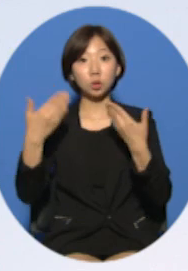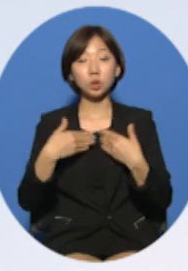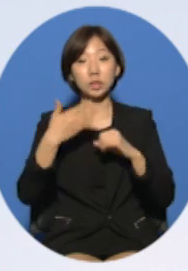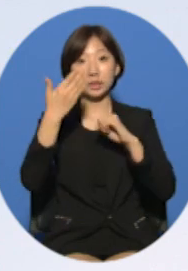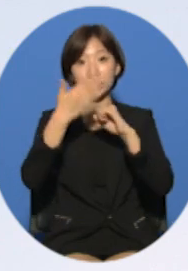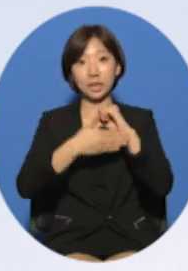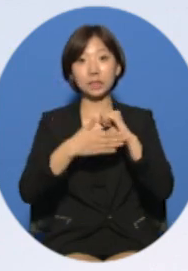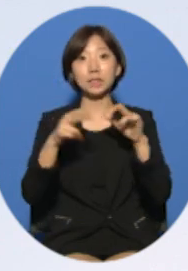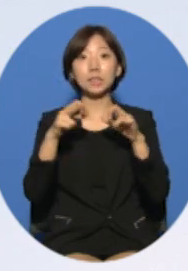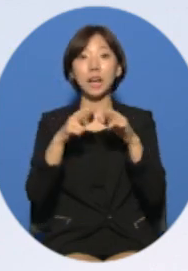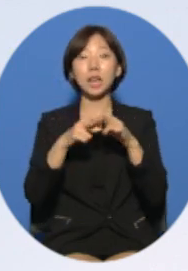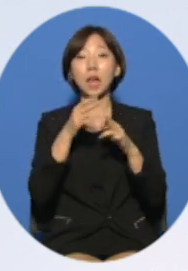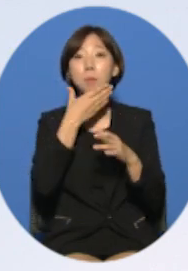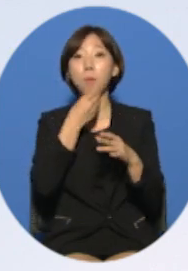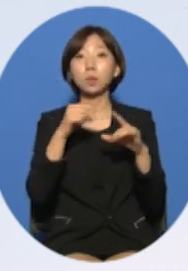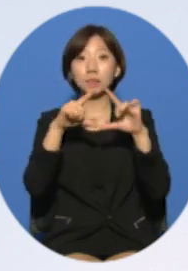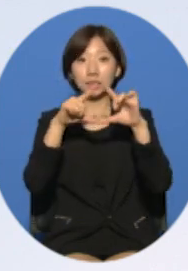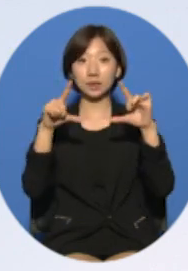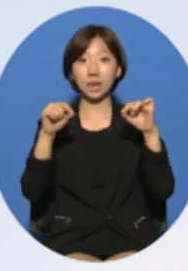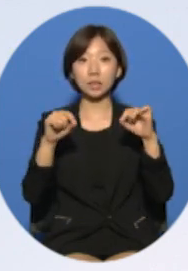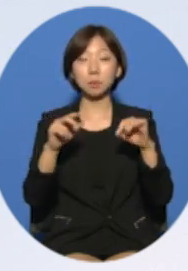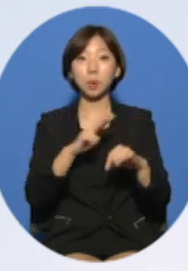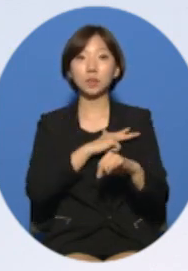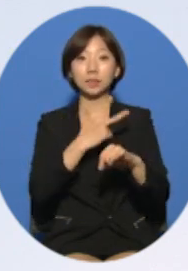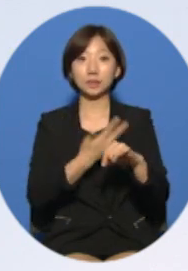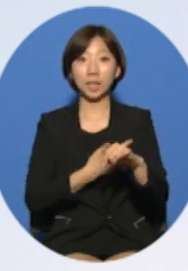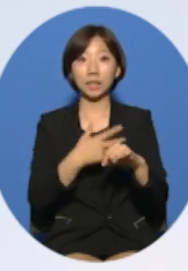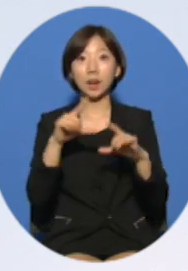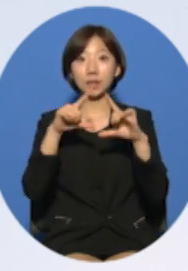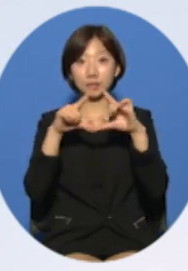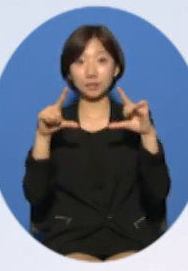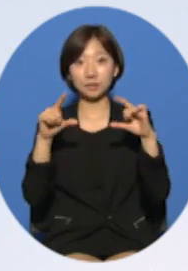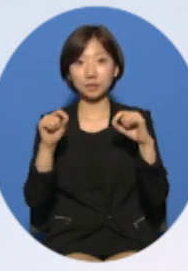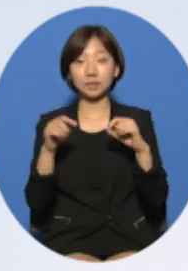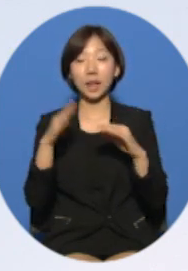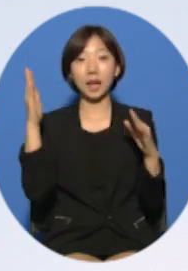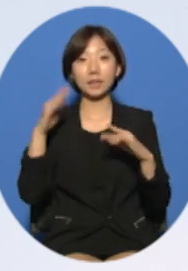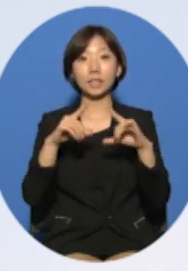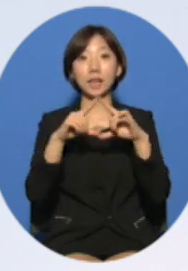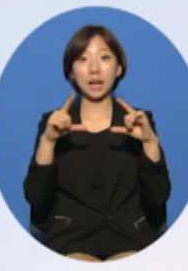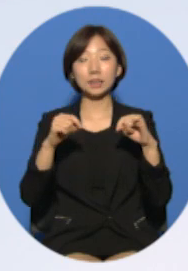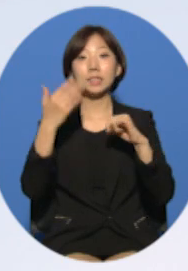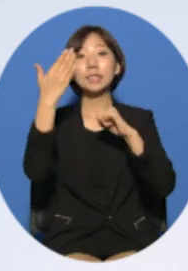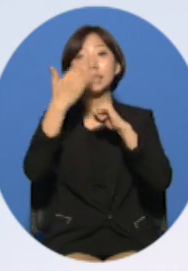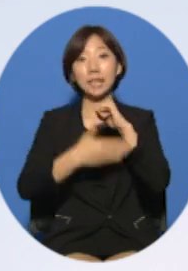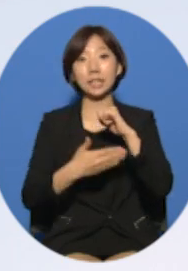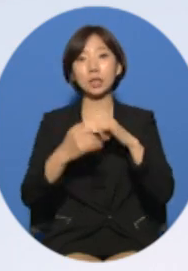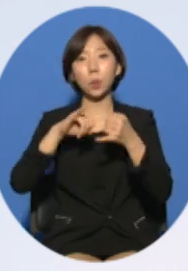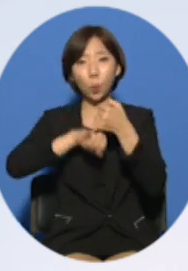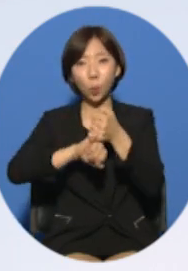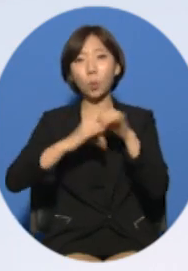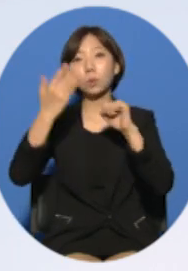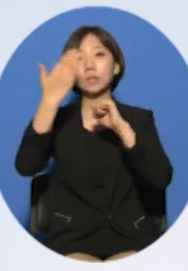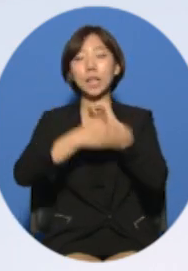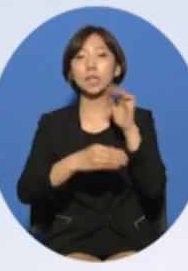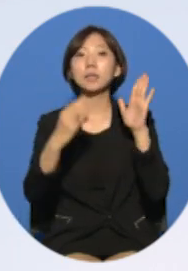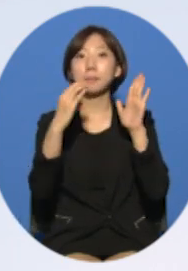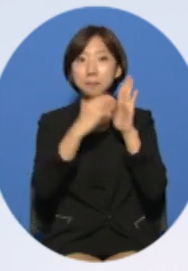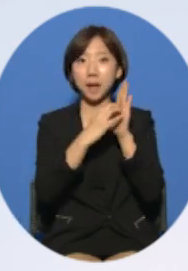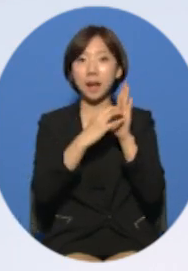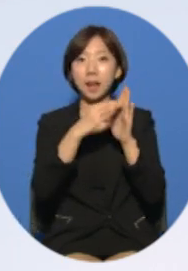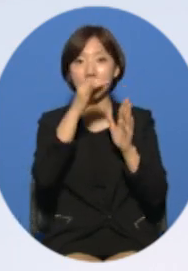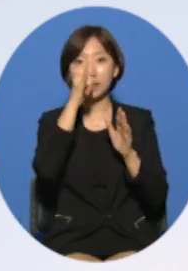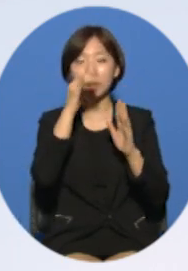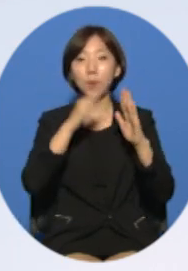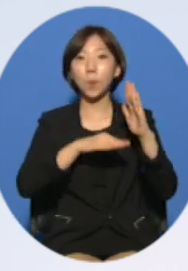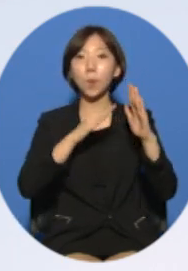네. 장애인 복지카드, 그렇습니다. 자격증, 학생증 등등 이렇게 사진이 부착된 네. 네, 공공기관에서 발급을 한 신분증이면